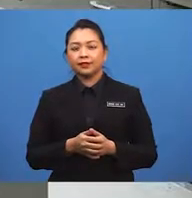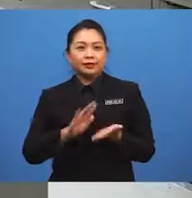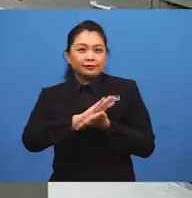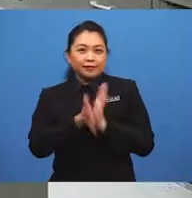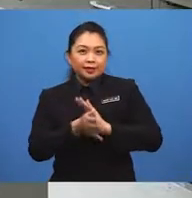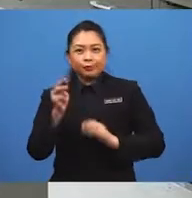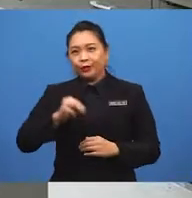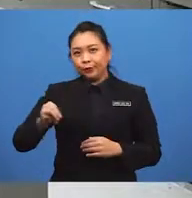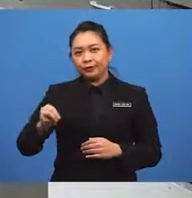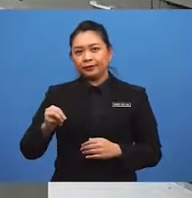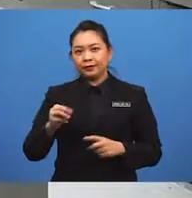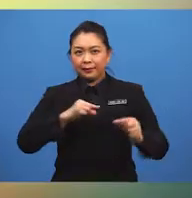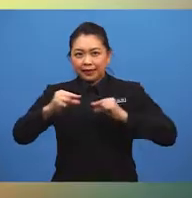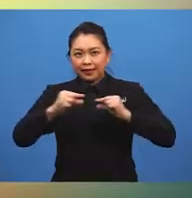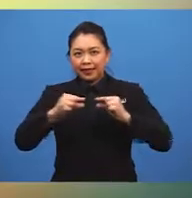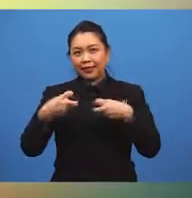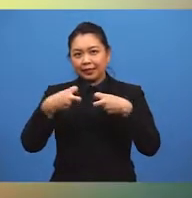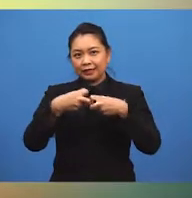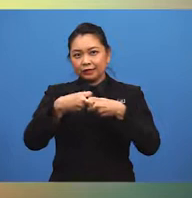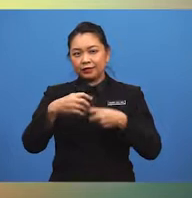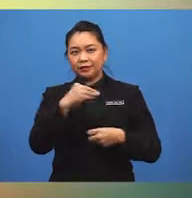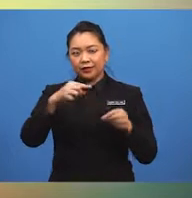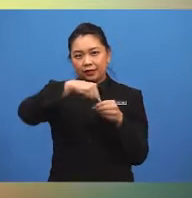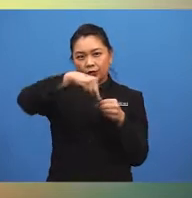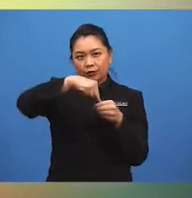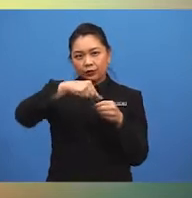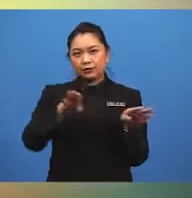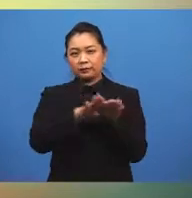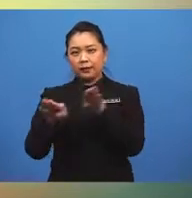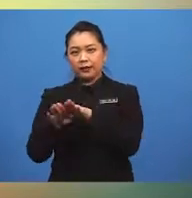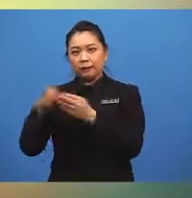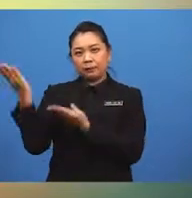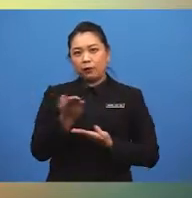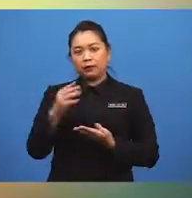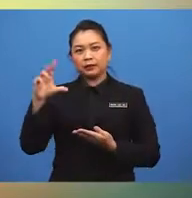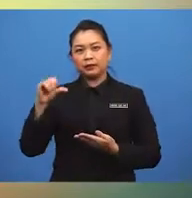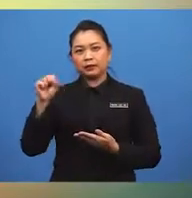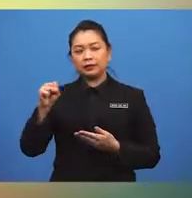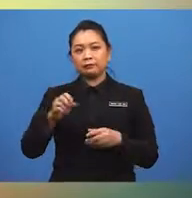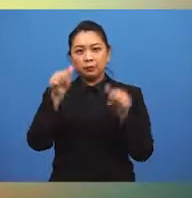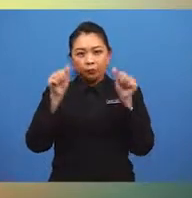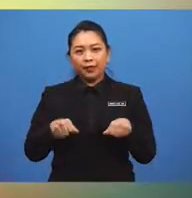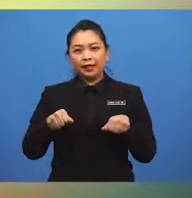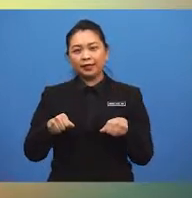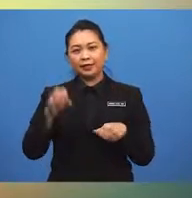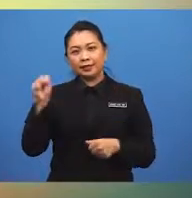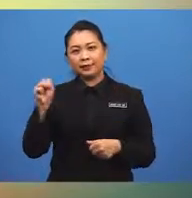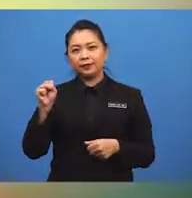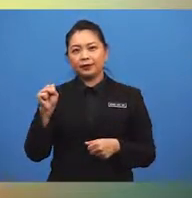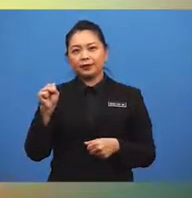Jadi murid-murid, pergerakan elektron dan lohong sebagai pembawa cas membolehkan